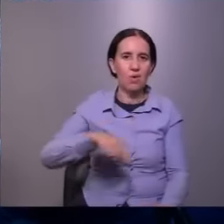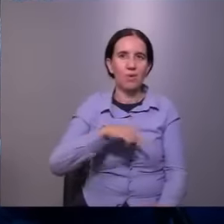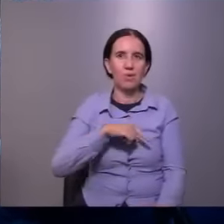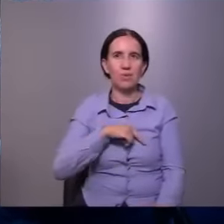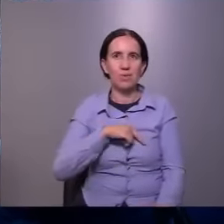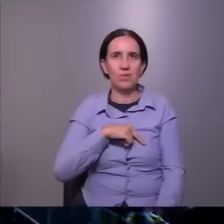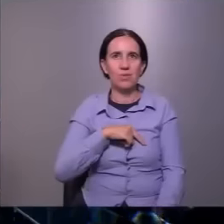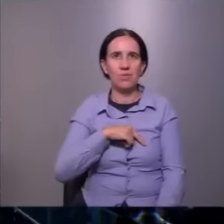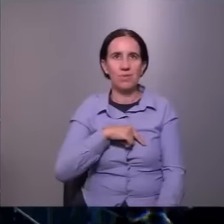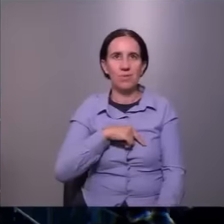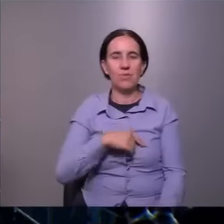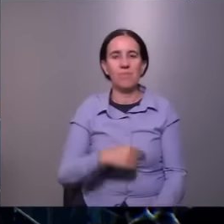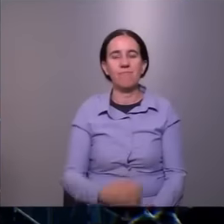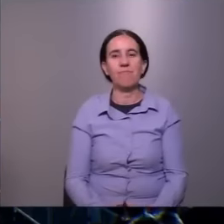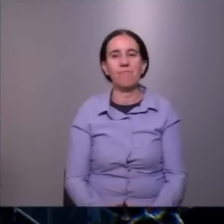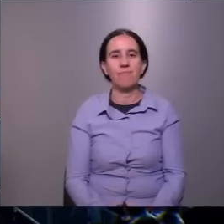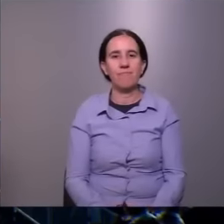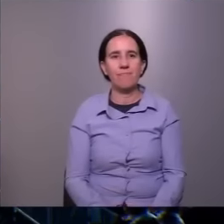Maria,